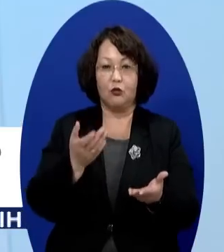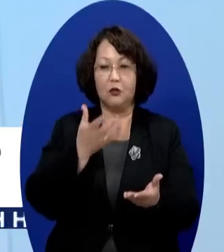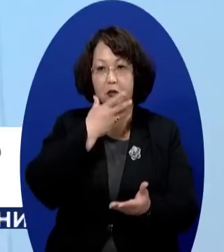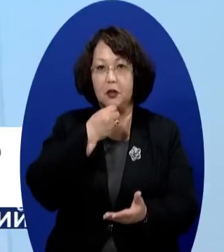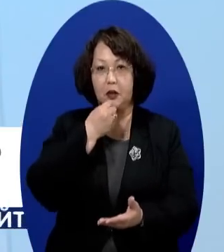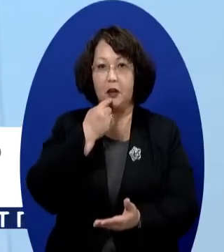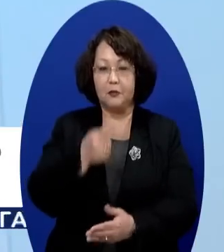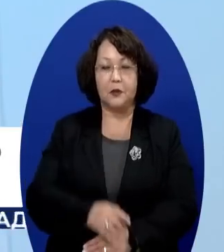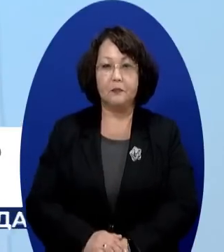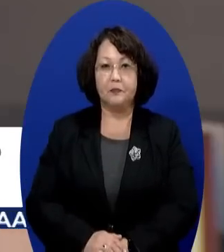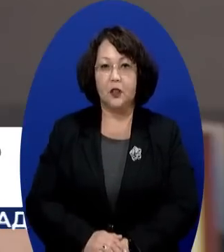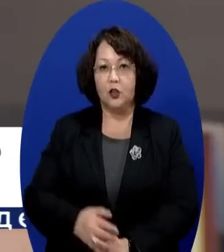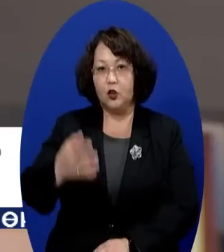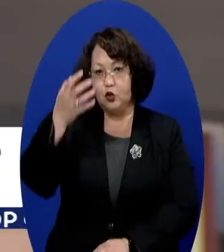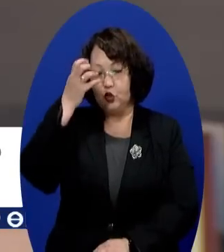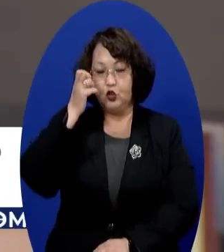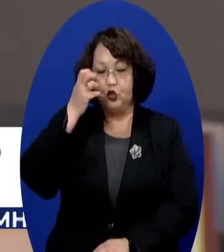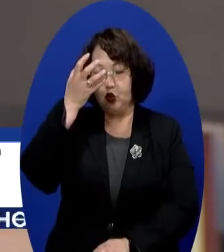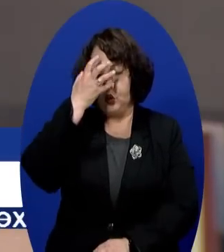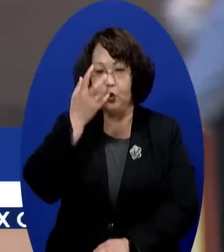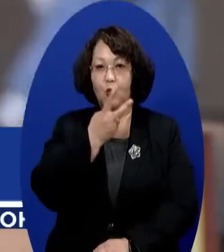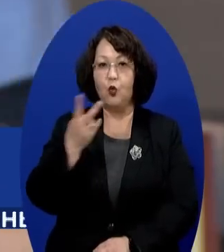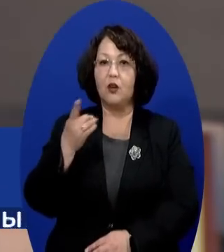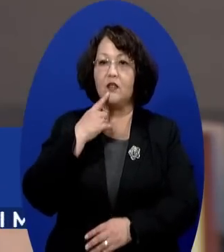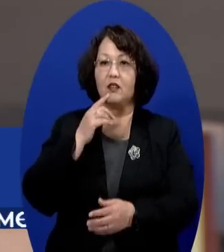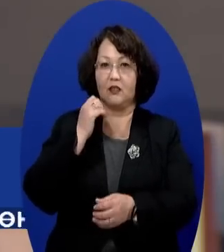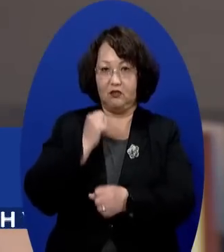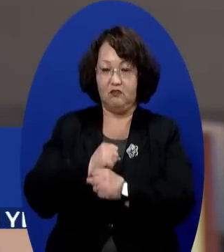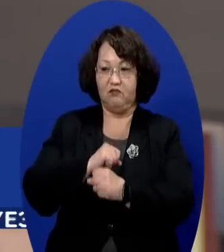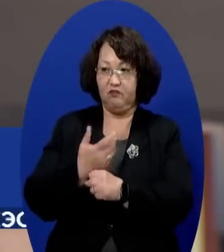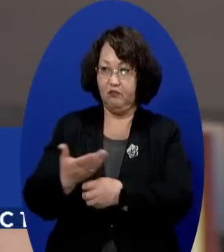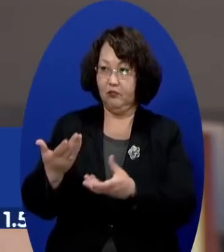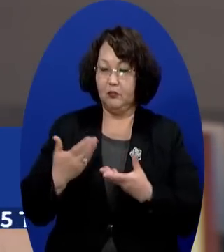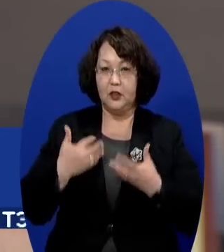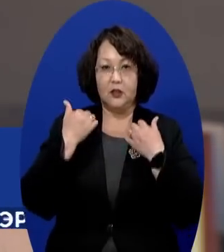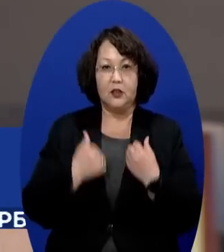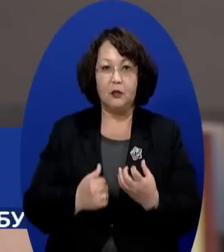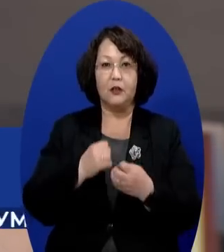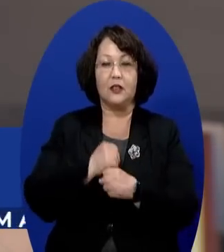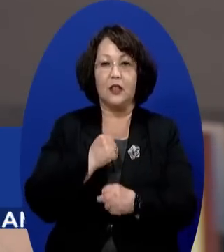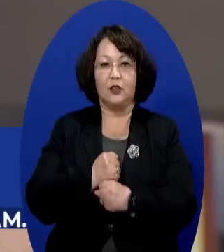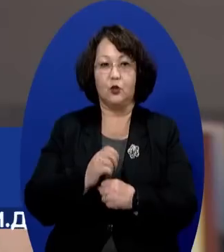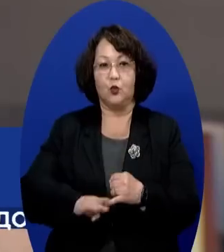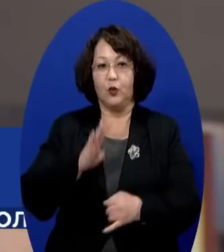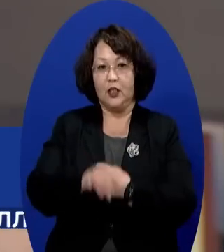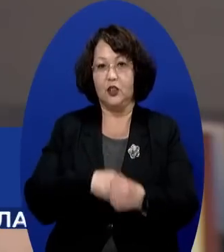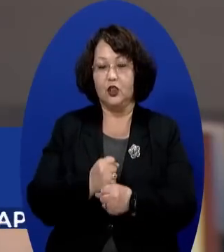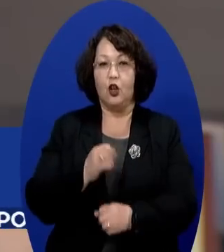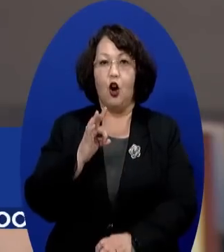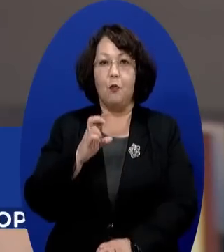Төр засгийн хаан өгсөн үр даалгаврыг биелүүлэхин төлөө хичээн үйлэн зүтгэж ажиллаа. За, сүүлийн жилүүд бол онцгой байдлын